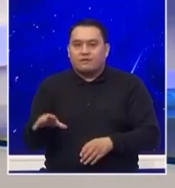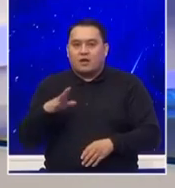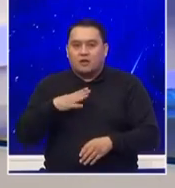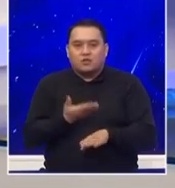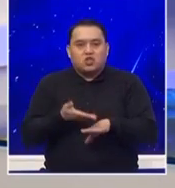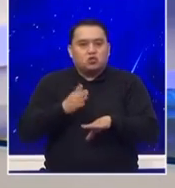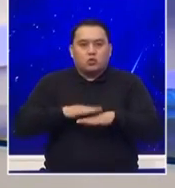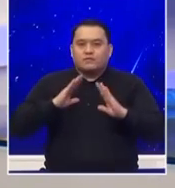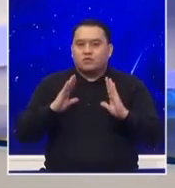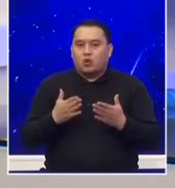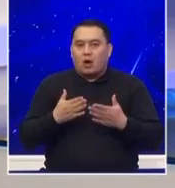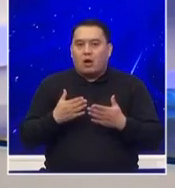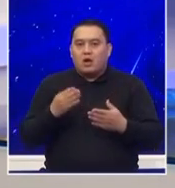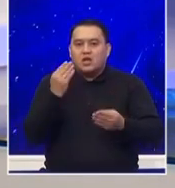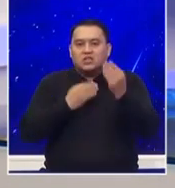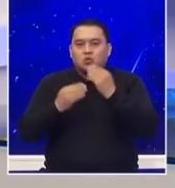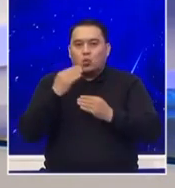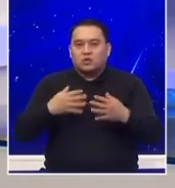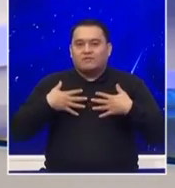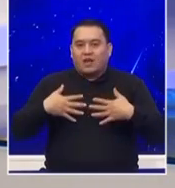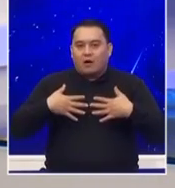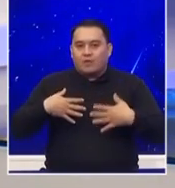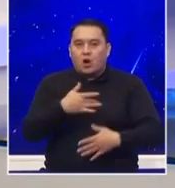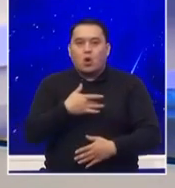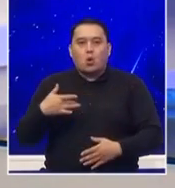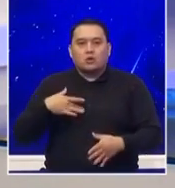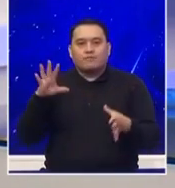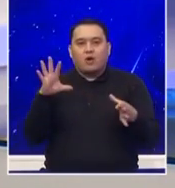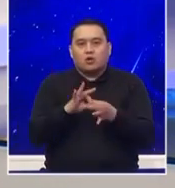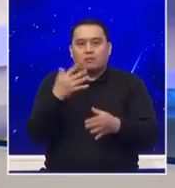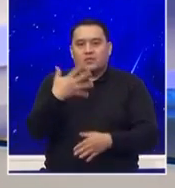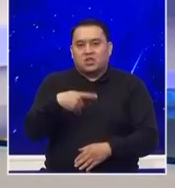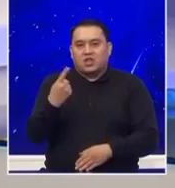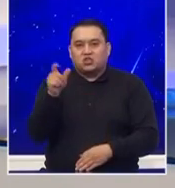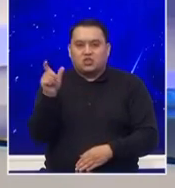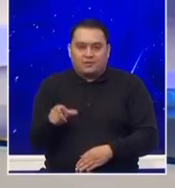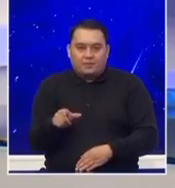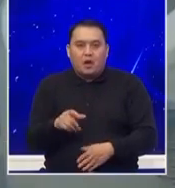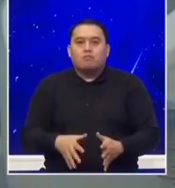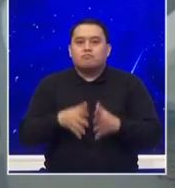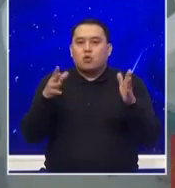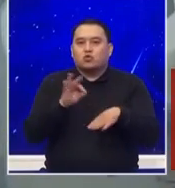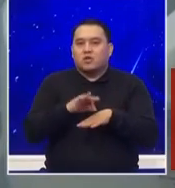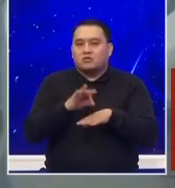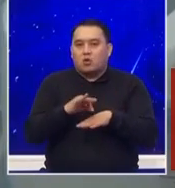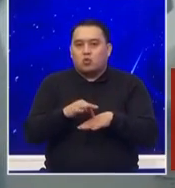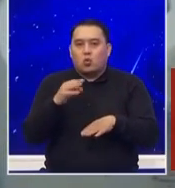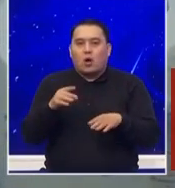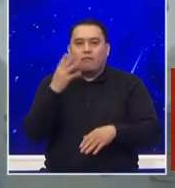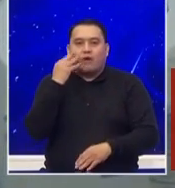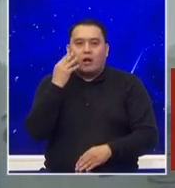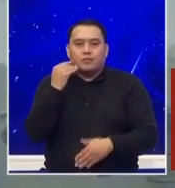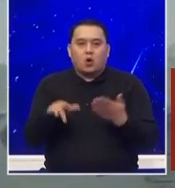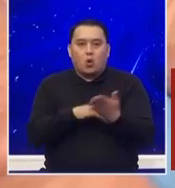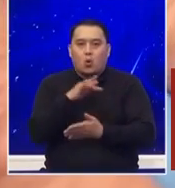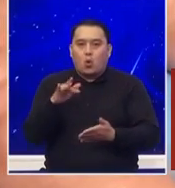находятся в тяжелом состоянии. К аппаратам искусственной вентиляции легких подключен 51 пациент. Большинство заболевших приходится на столицу и